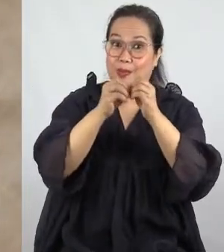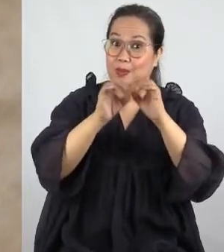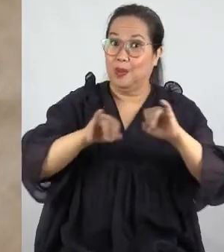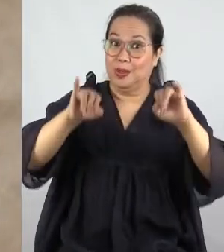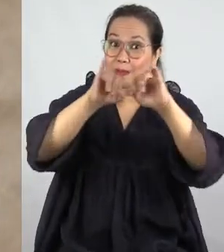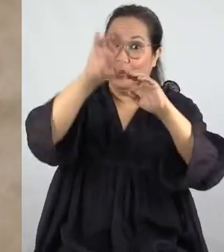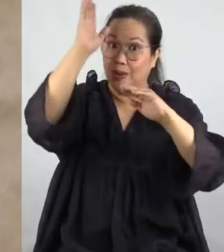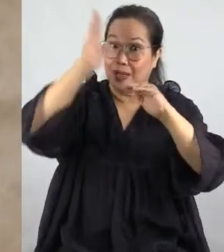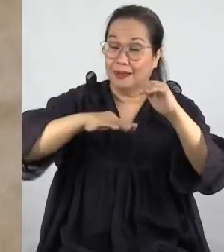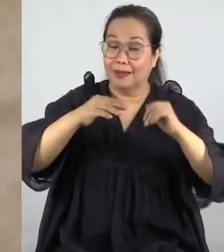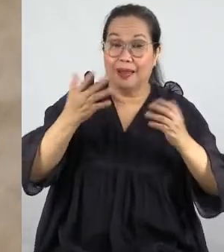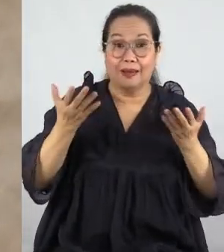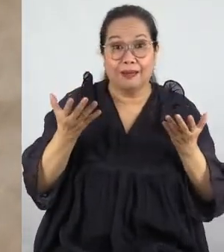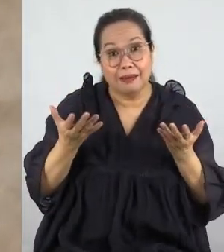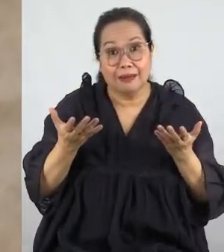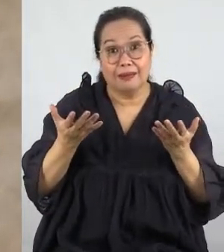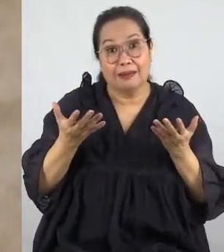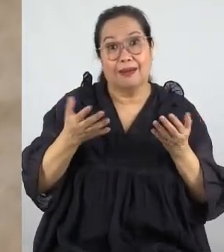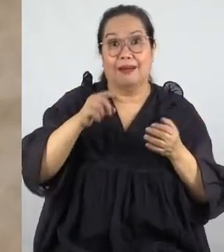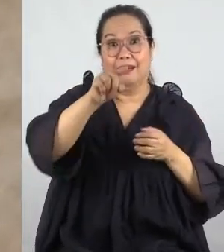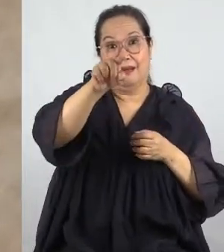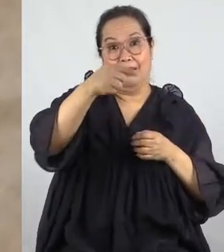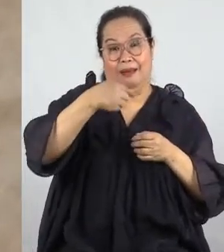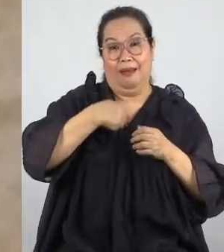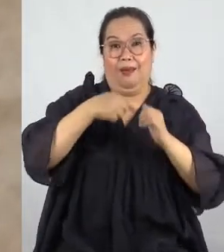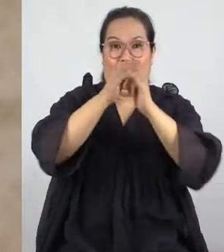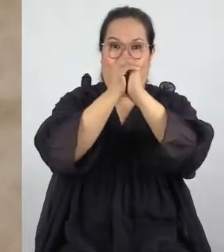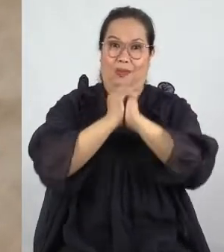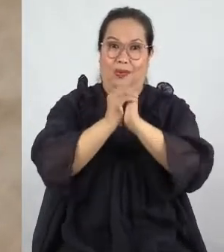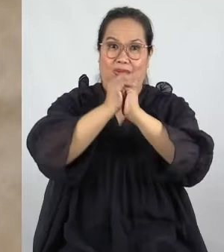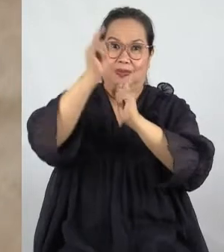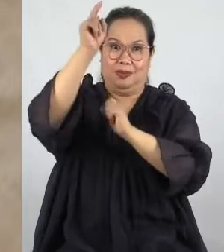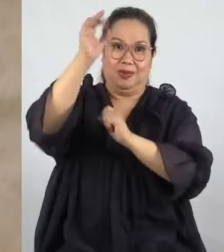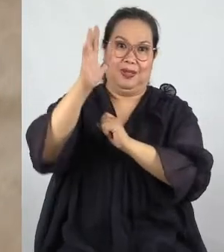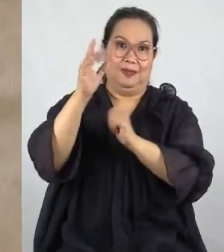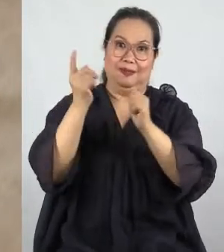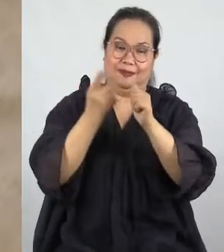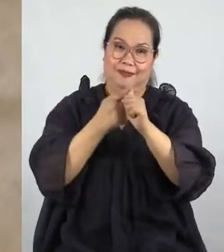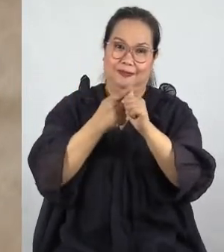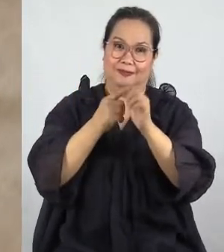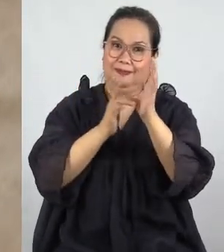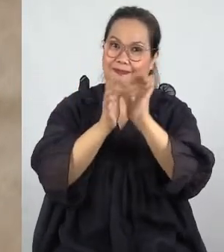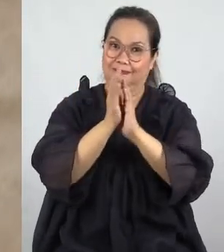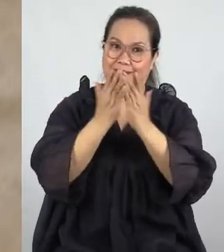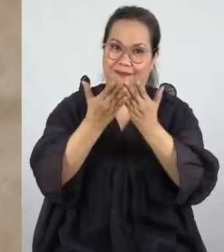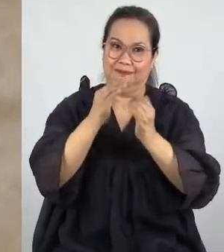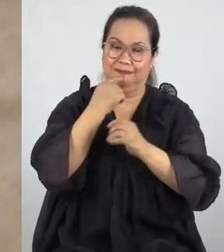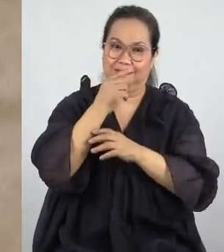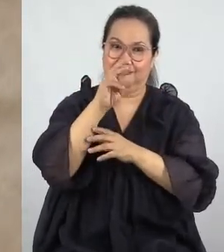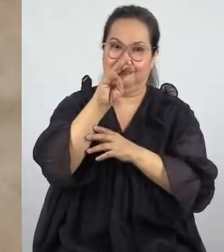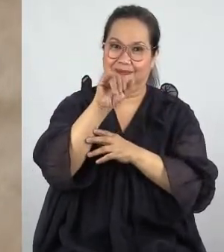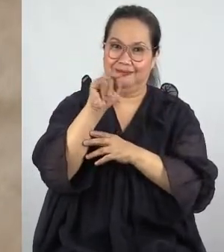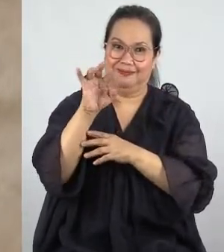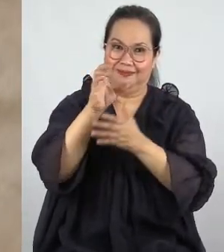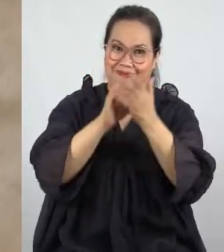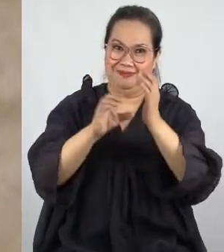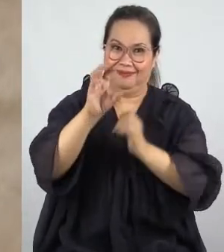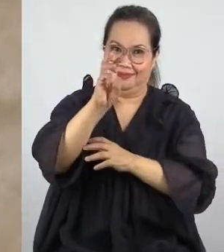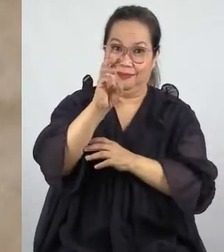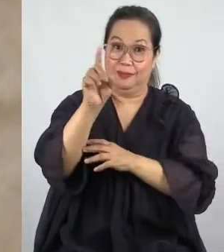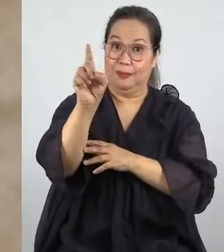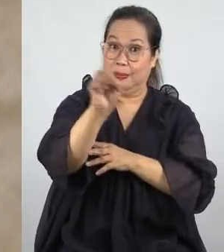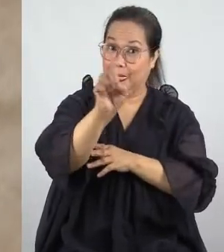natin kaysa sa pananambahan sa Diyos. Sabi ng Biblia sa Matthew chapter 6,